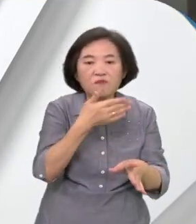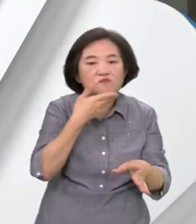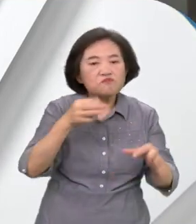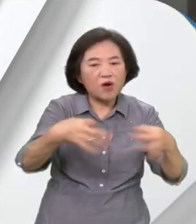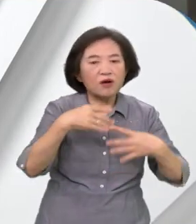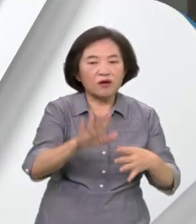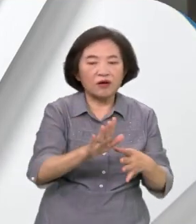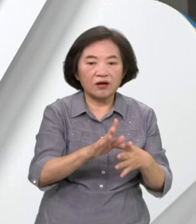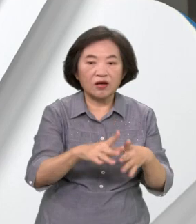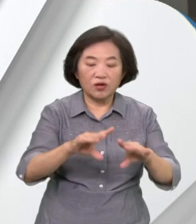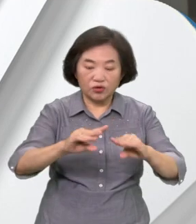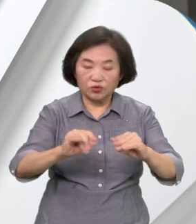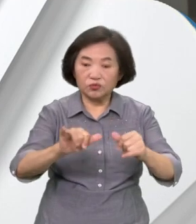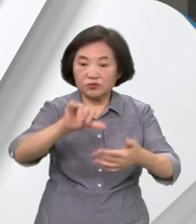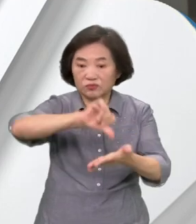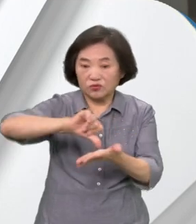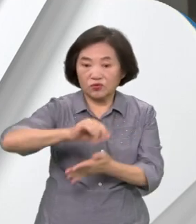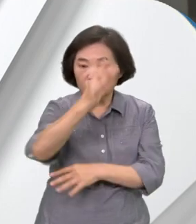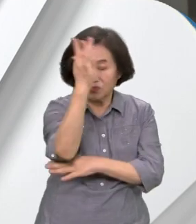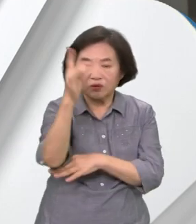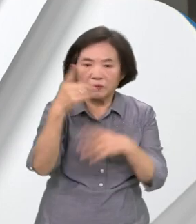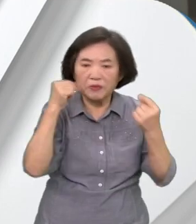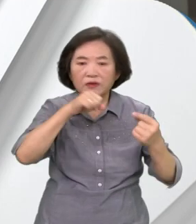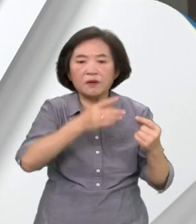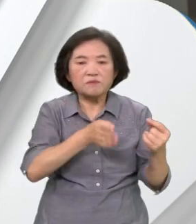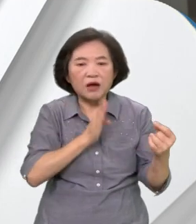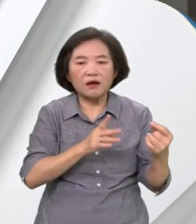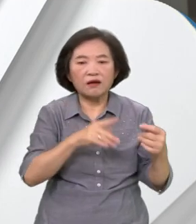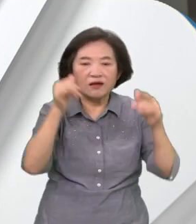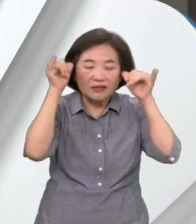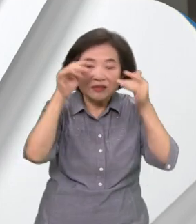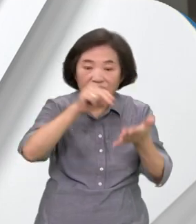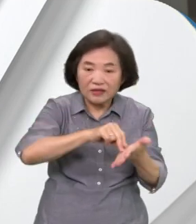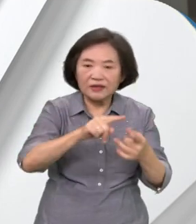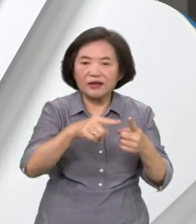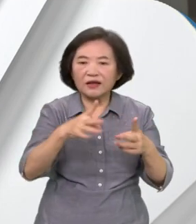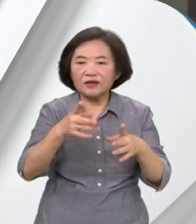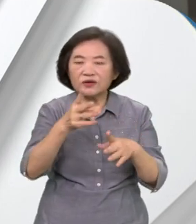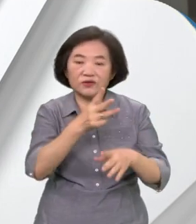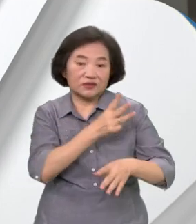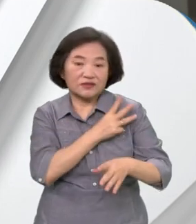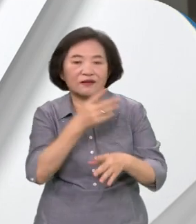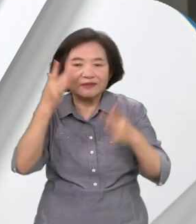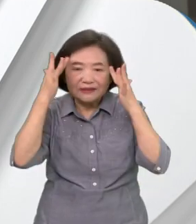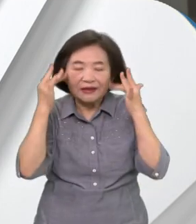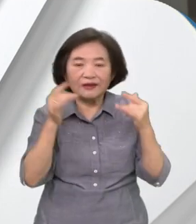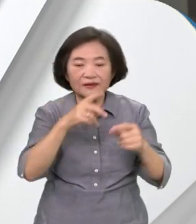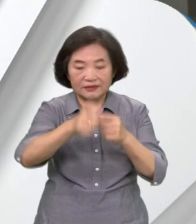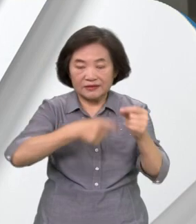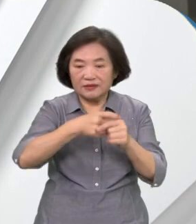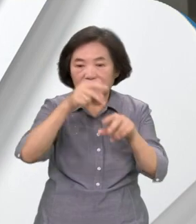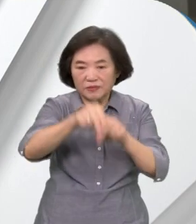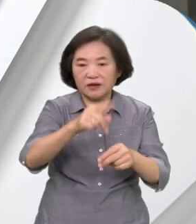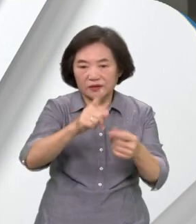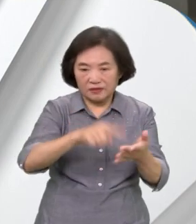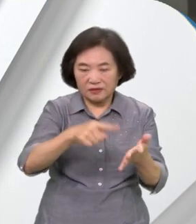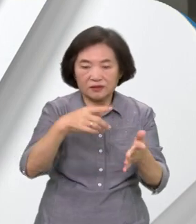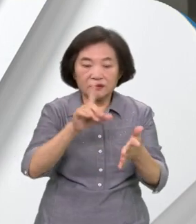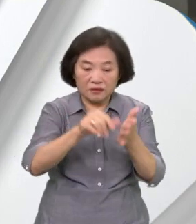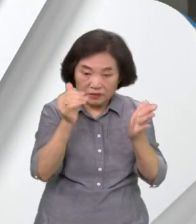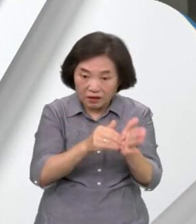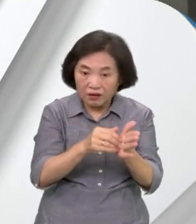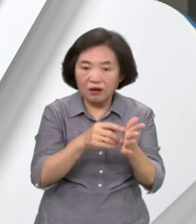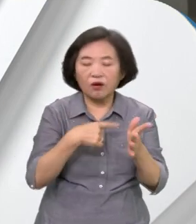土地上面的树，因为都是原生嘛，牛樟、小楠这些高经济树种，合约10年1约，时间到送给